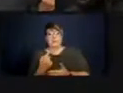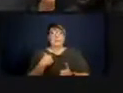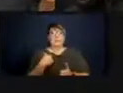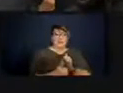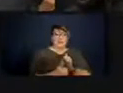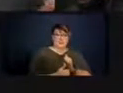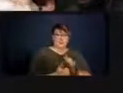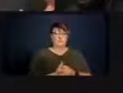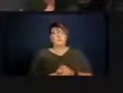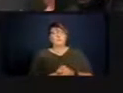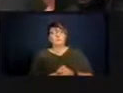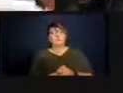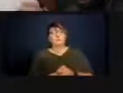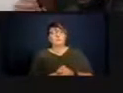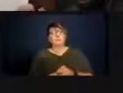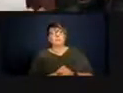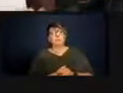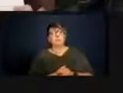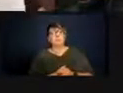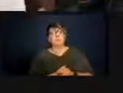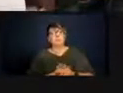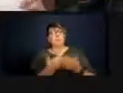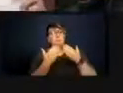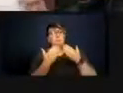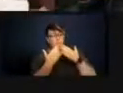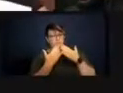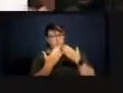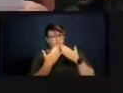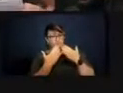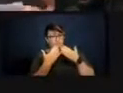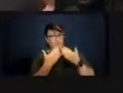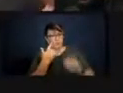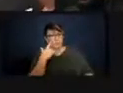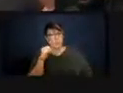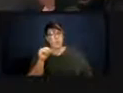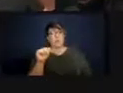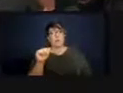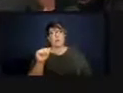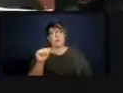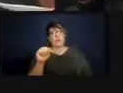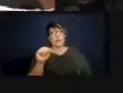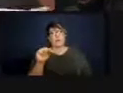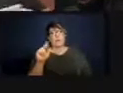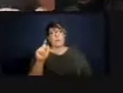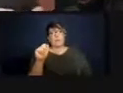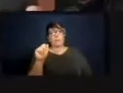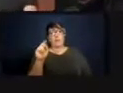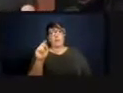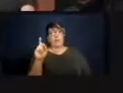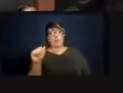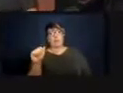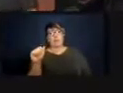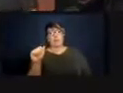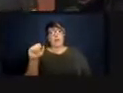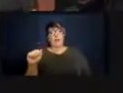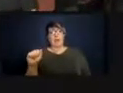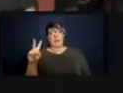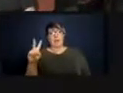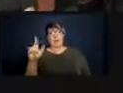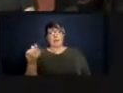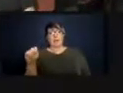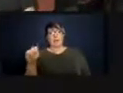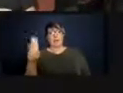Na sasa tuliweza kupitisha mswada huu miezi miwili iliyopita kwa sababu na